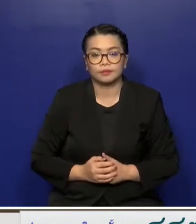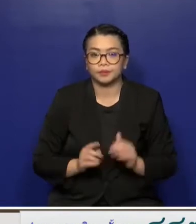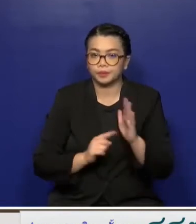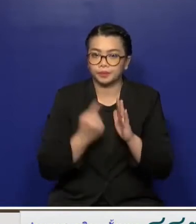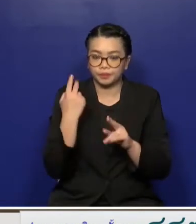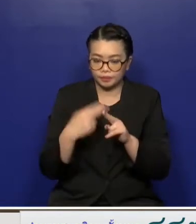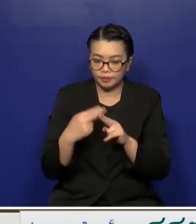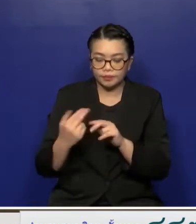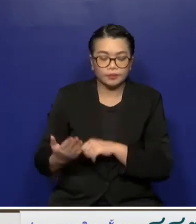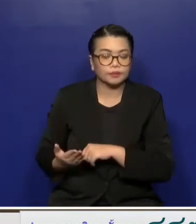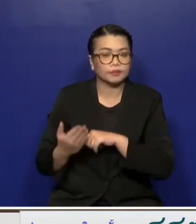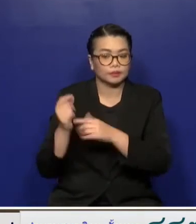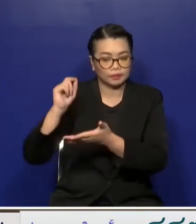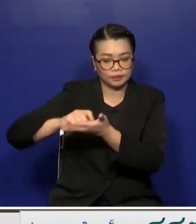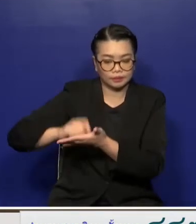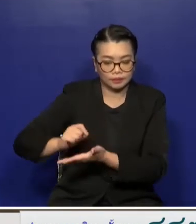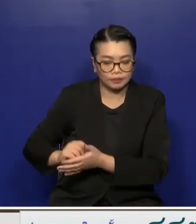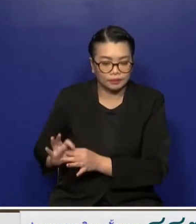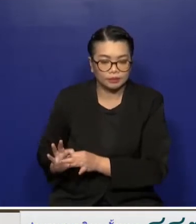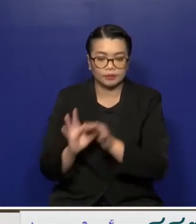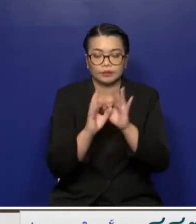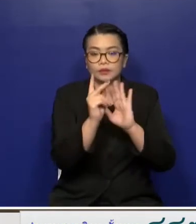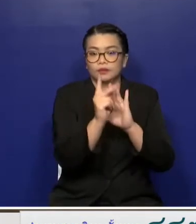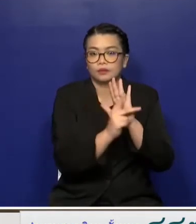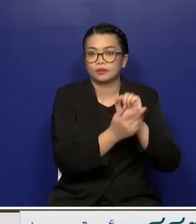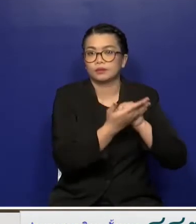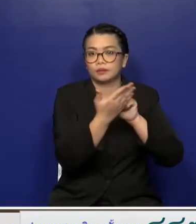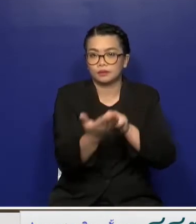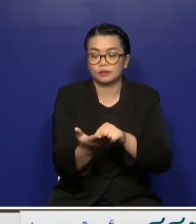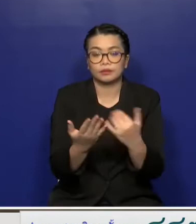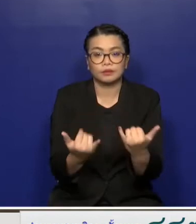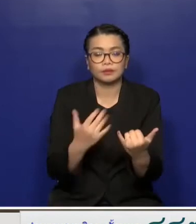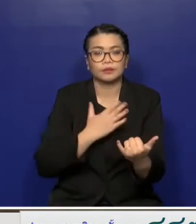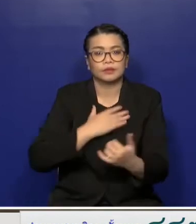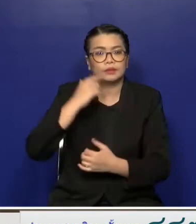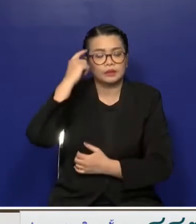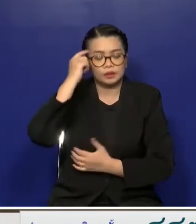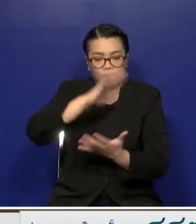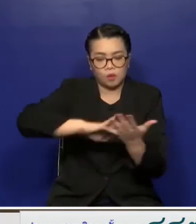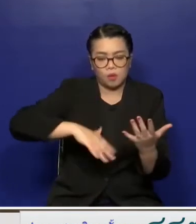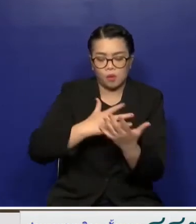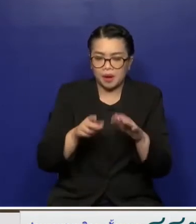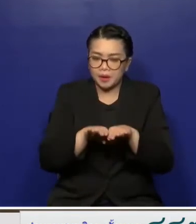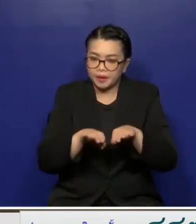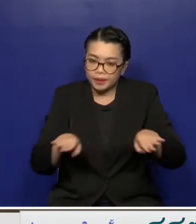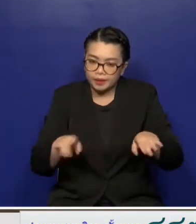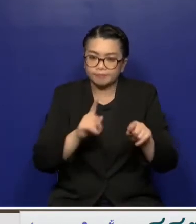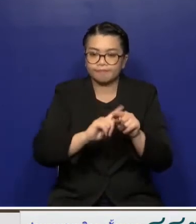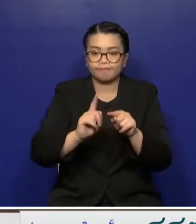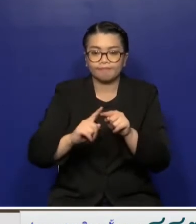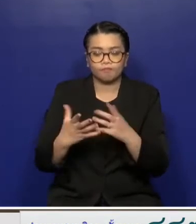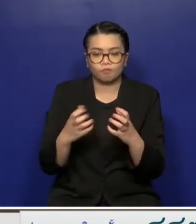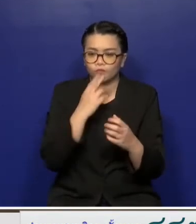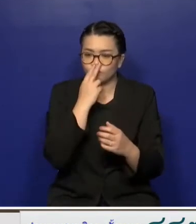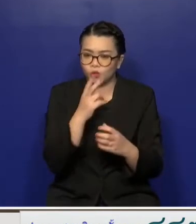อเข้าชื่อกฎหมายครับผมเลยบอกว่าถ้ายังไปวางหลักเกณฑ์และกรอบที่ยุ่งย